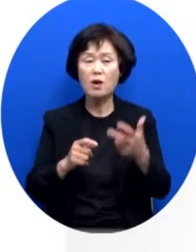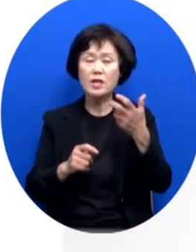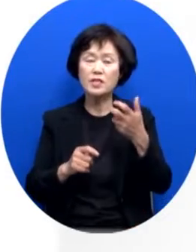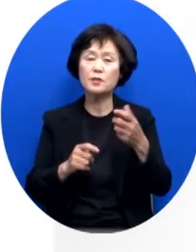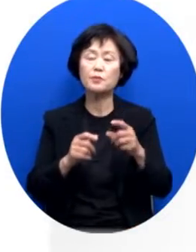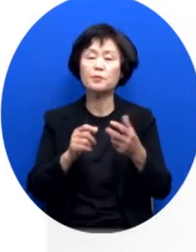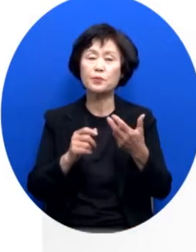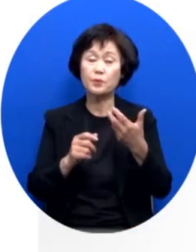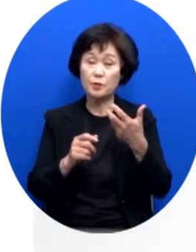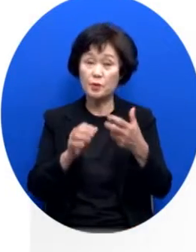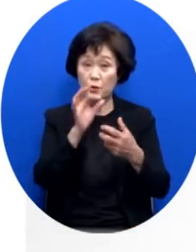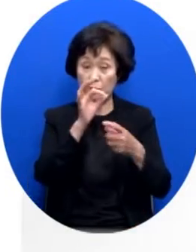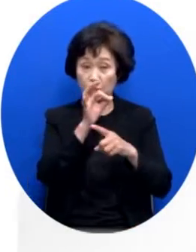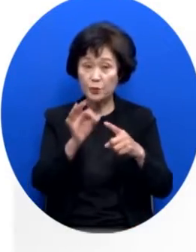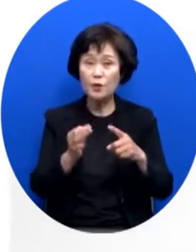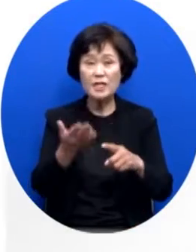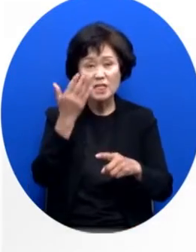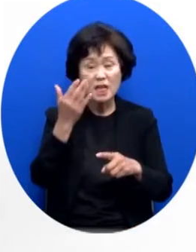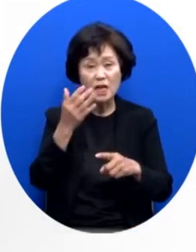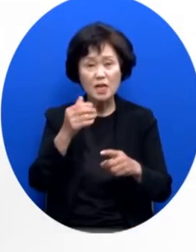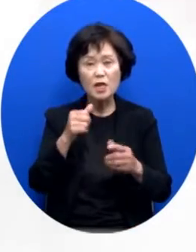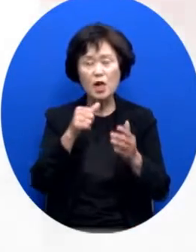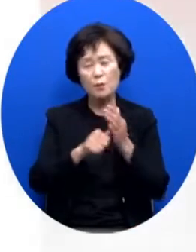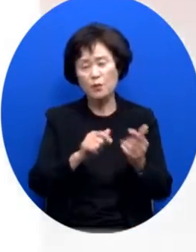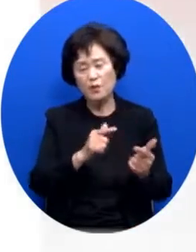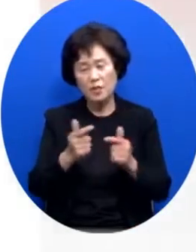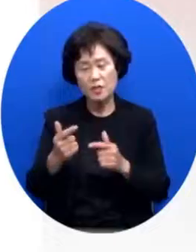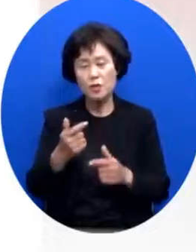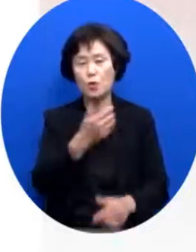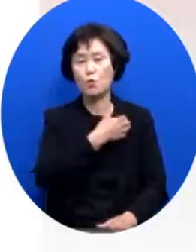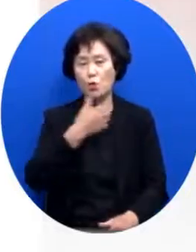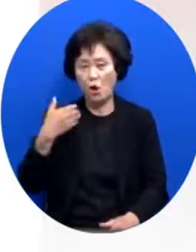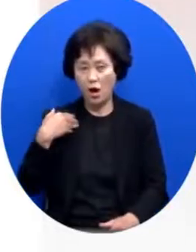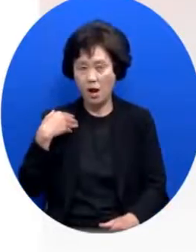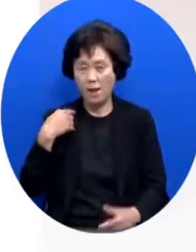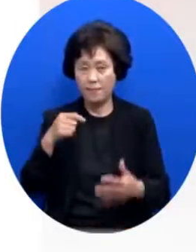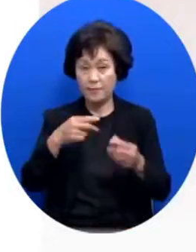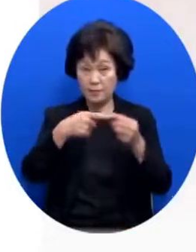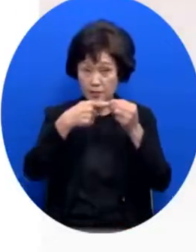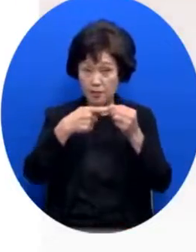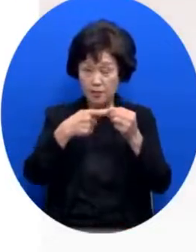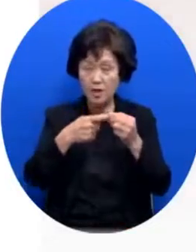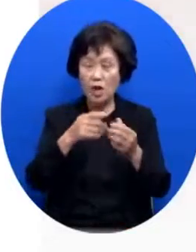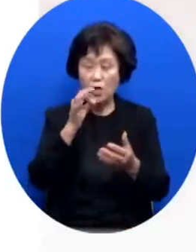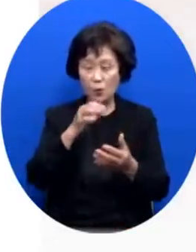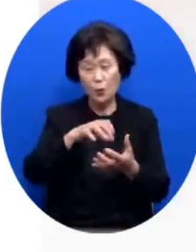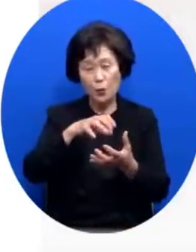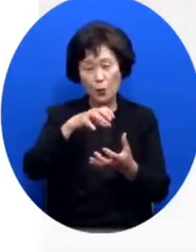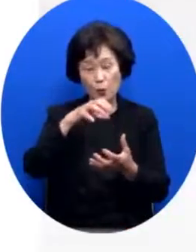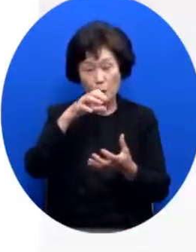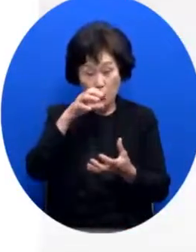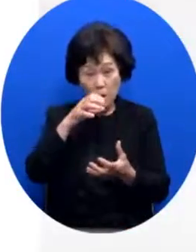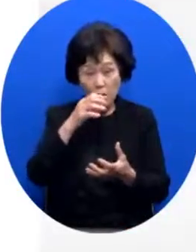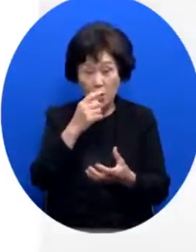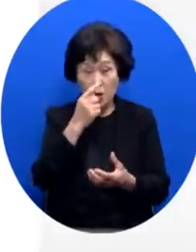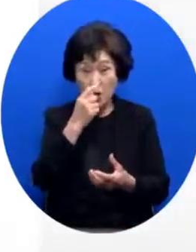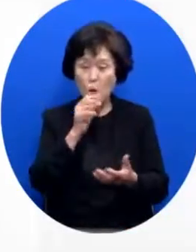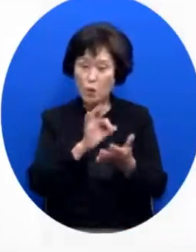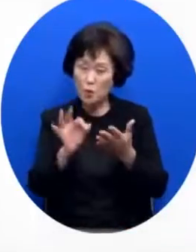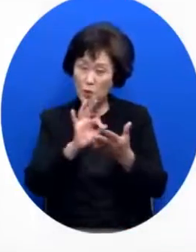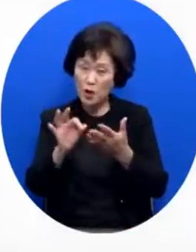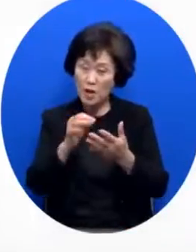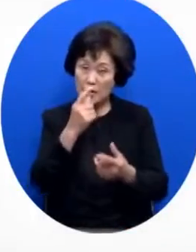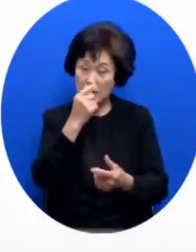인생의 목표로 물질적 풍족 을 꼽은 바 있습니다 돈을 불리고 소비하는데 민감한 2030 세대